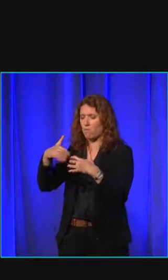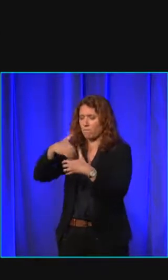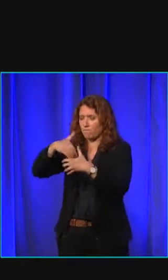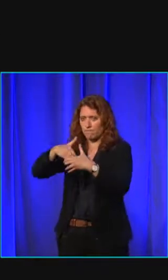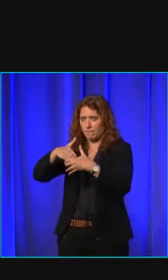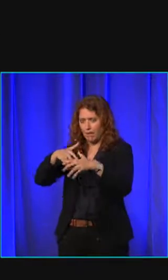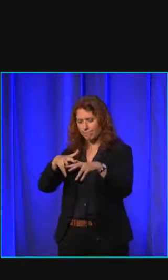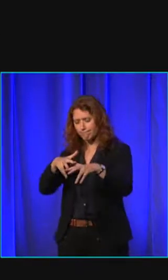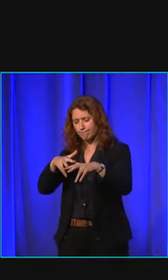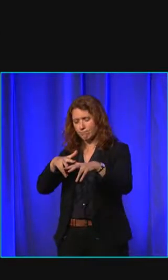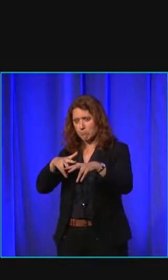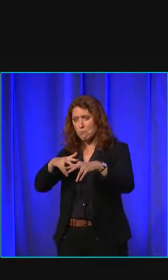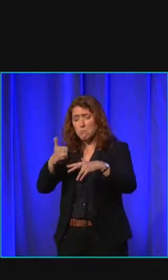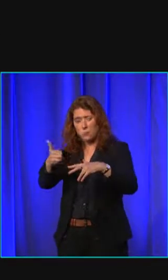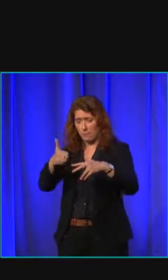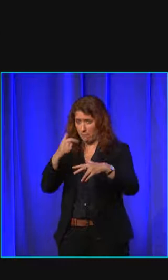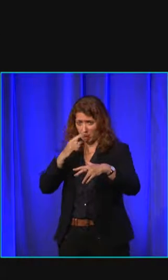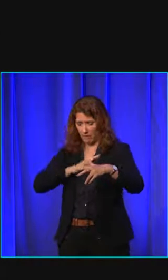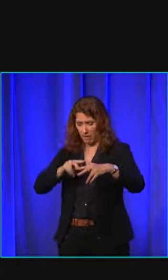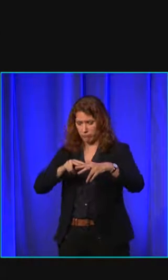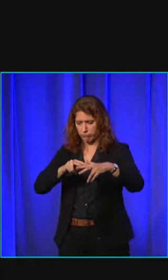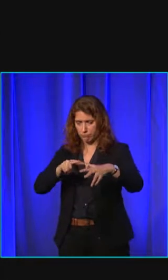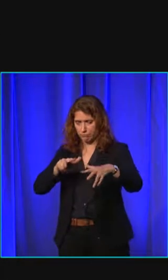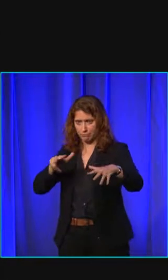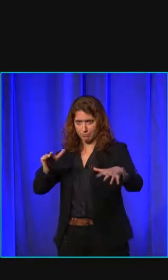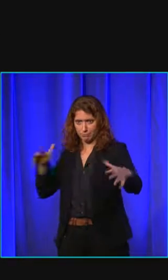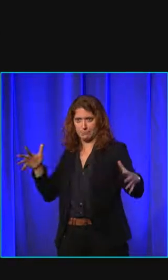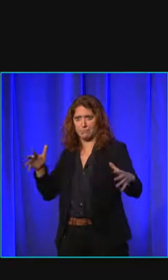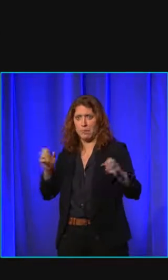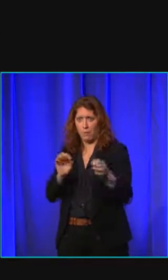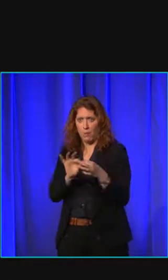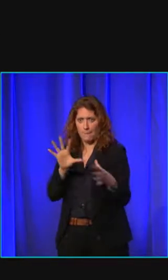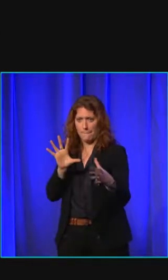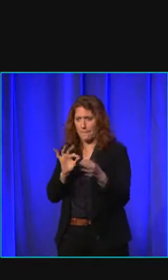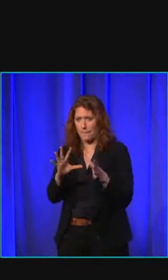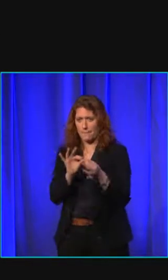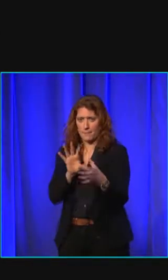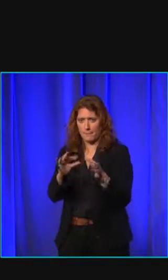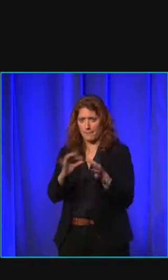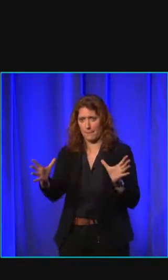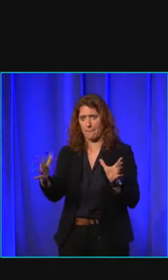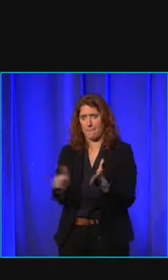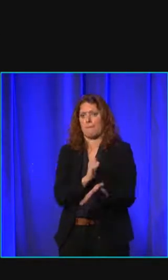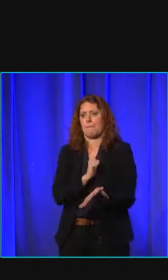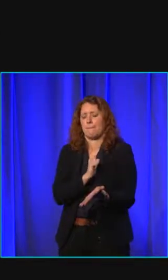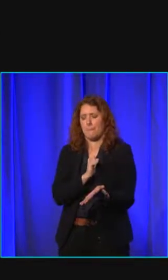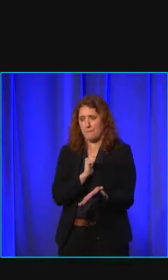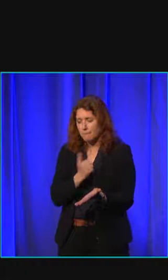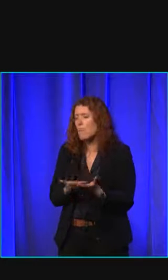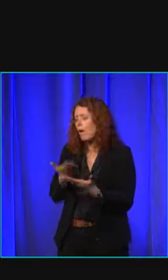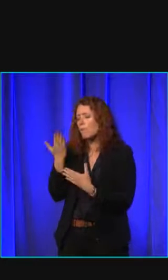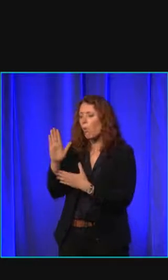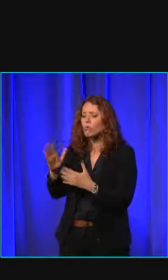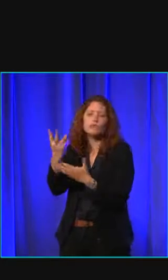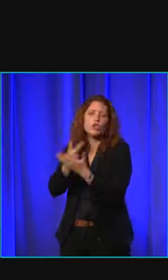détruire, défaire des réseaux neuronaux, faire disparaître des réseaux neuronaux. Donc, je vais vous le montrer. On prend le même schéma,